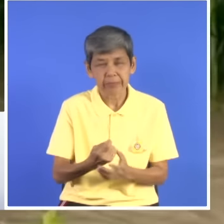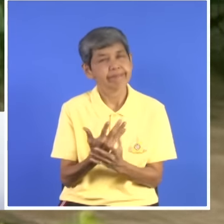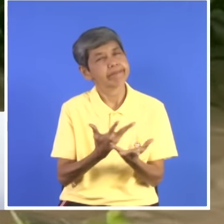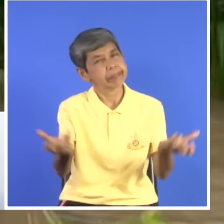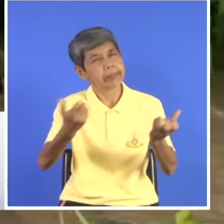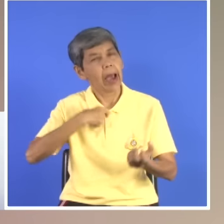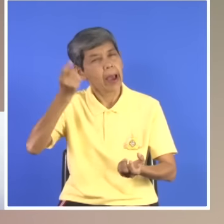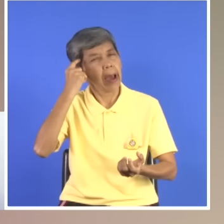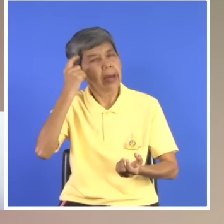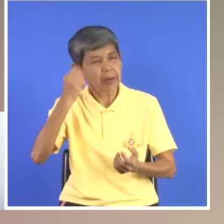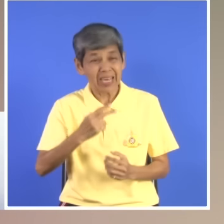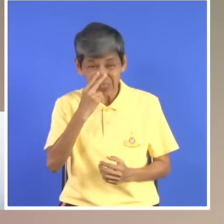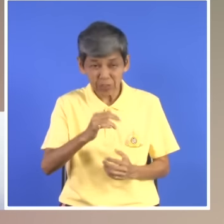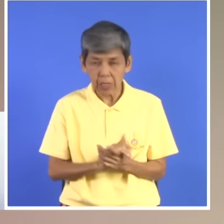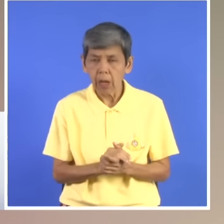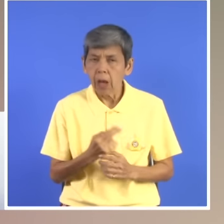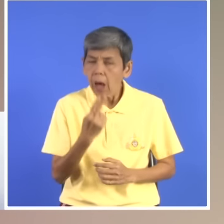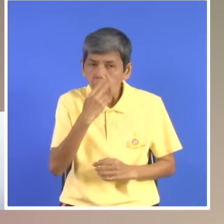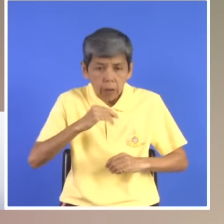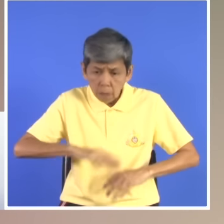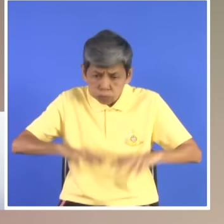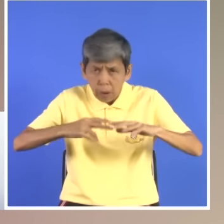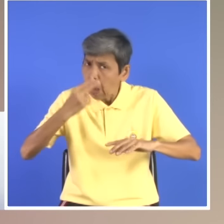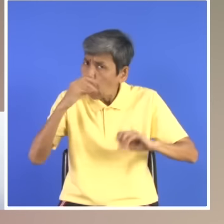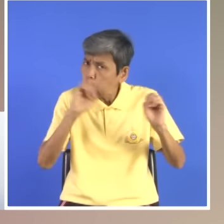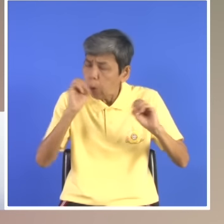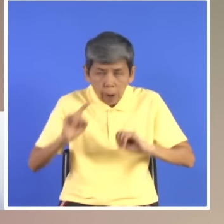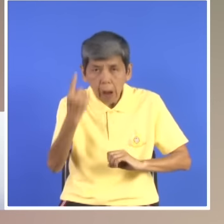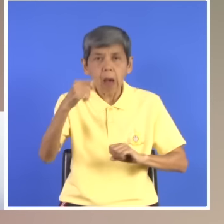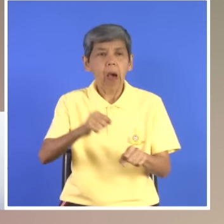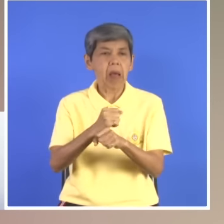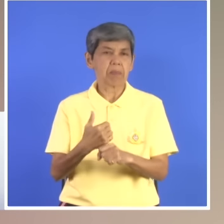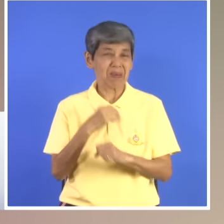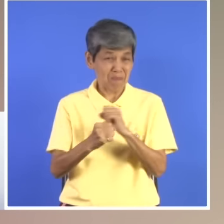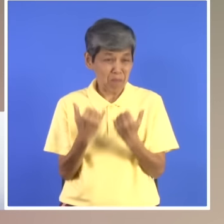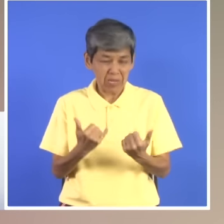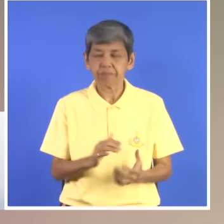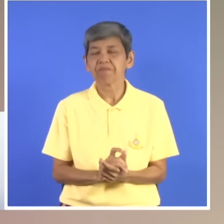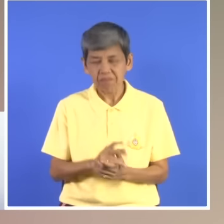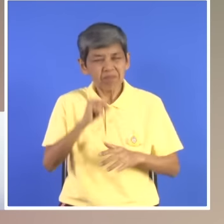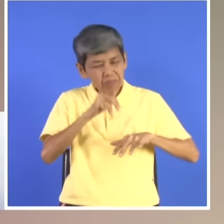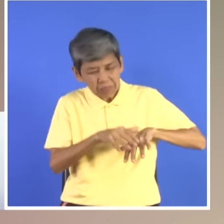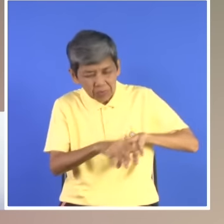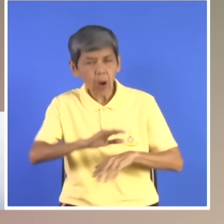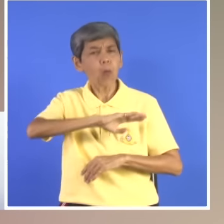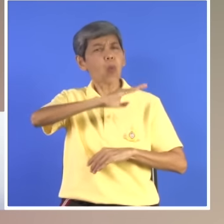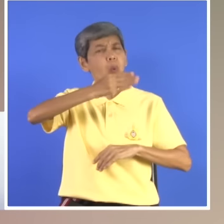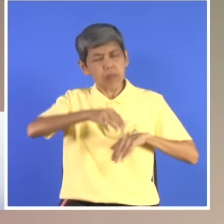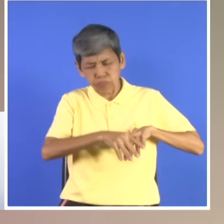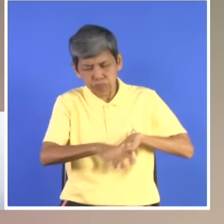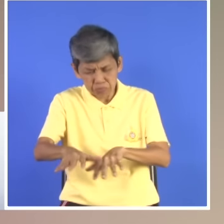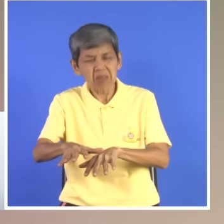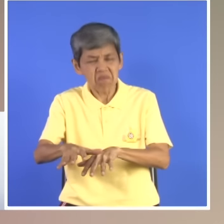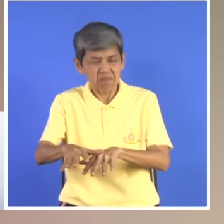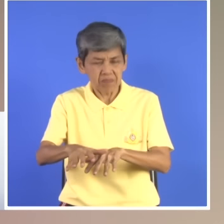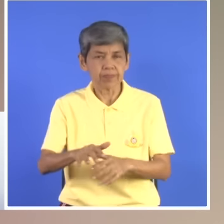หนักที่ผ่านมาเขาบอกว่าไม่เคยถูกน้ำท่วมหนักแบบนี้มาก่อนแสดงว่าปีนี้น้ำเนี่ยไหลมาจากเทือกเขาลงมามากกว่าผิดปก